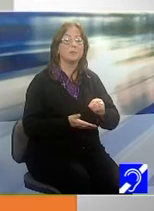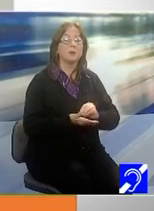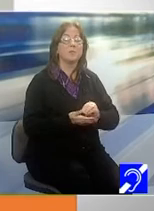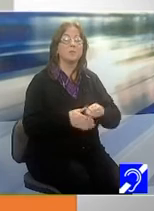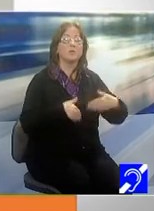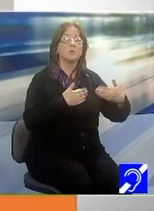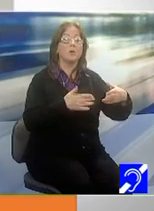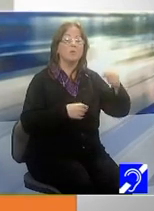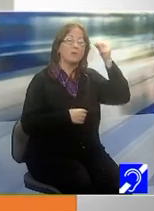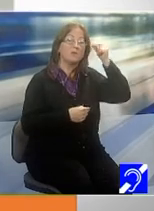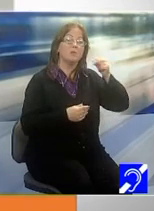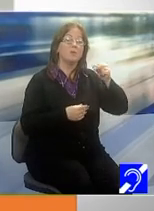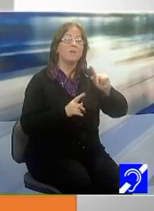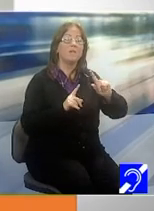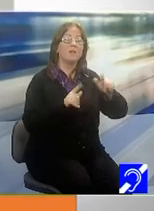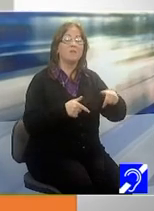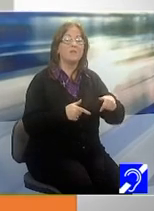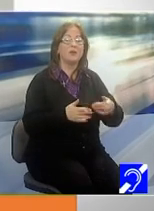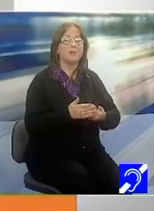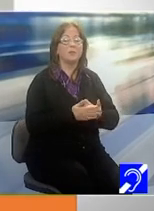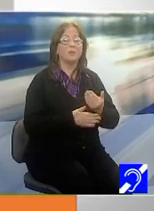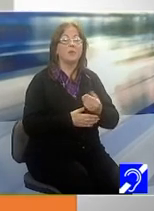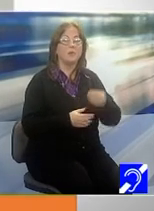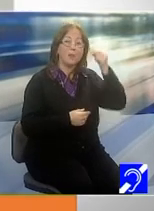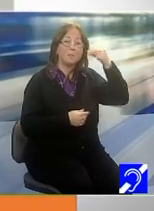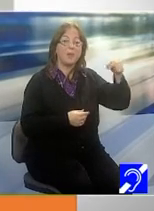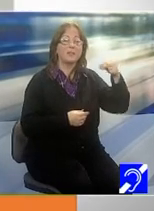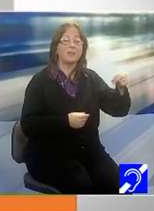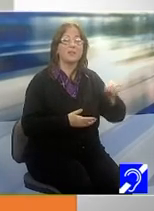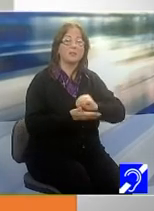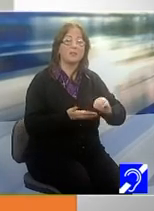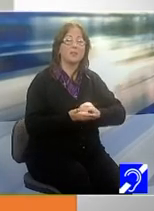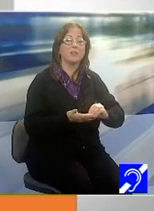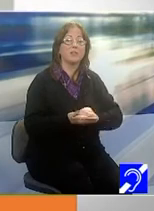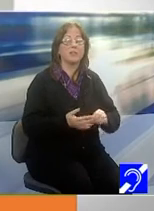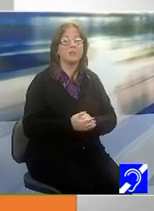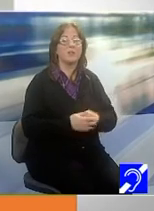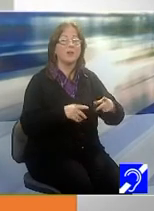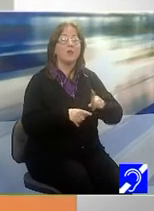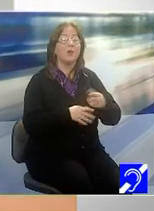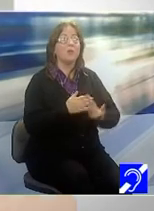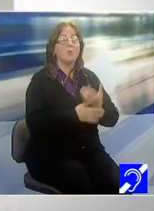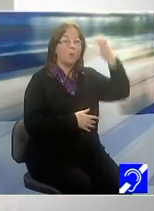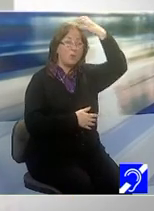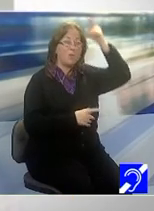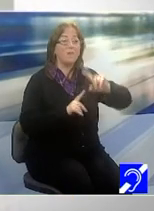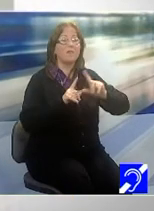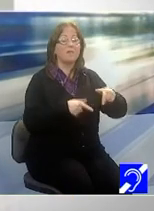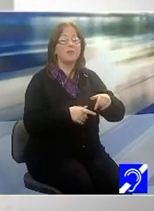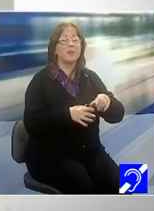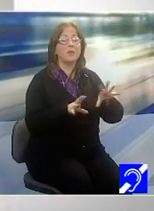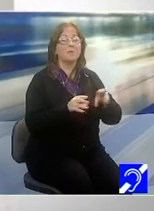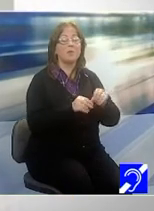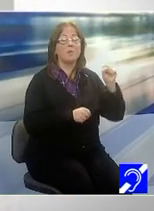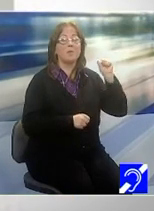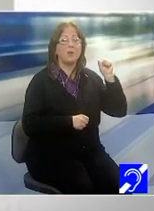rezulta după alegeri, pentru că după toate probabilitățile o să vedem ce se întâmplă, dar vom reveni la un guvern de politicieni. Și atunci scopul, cred că,